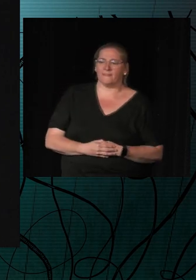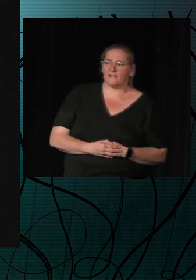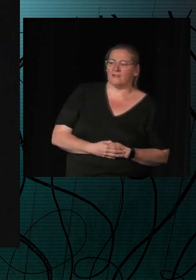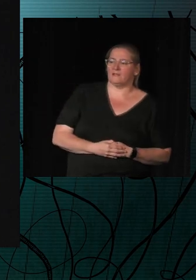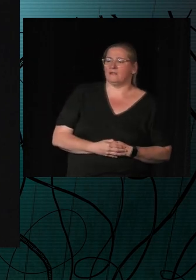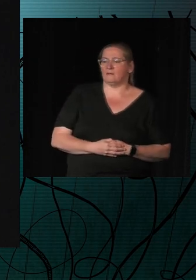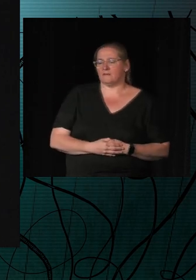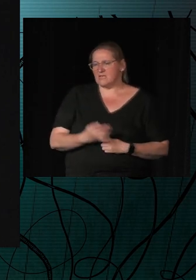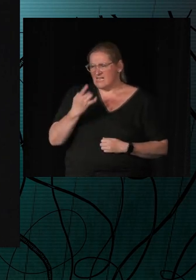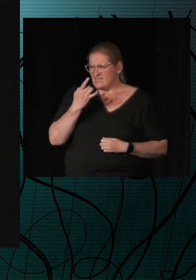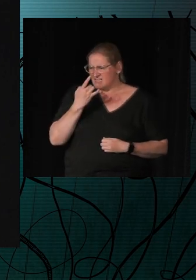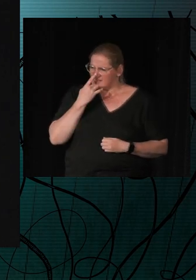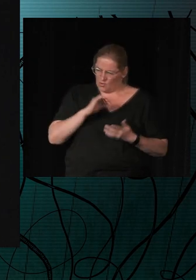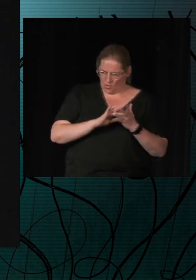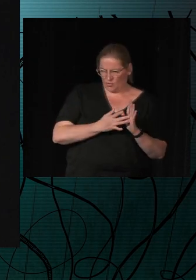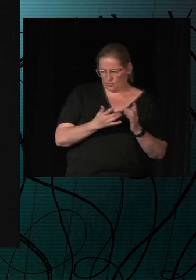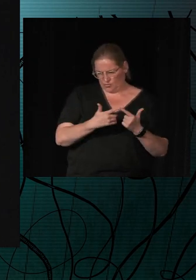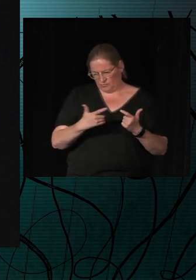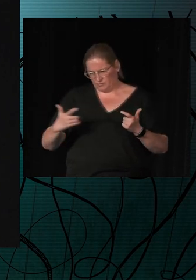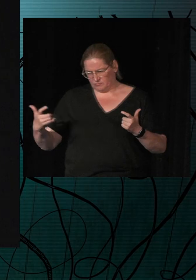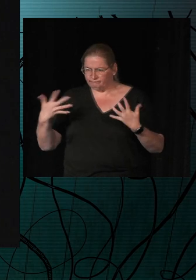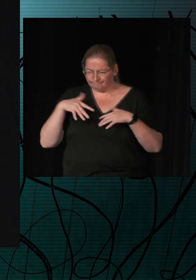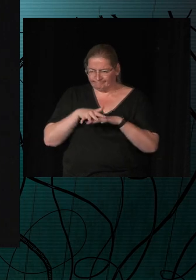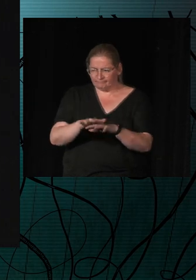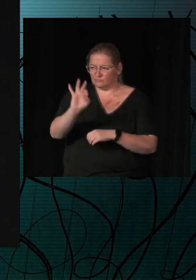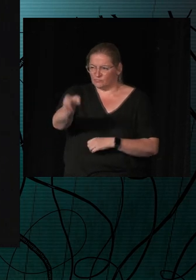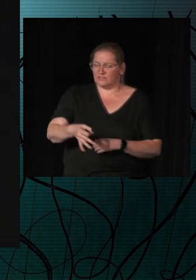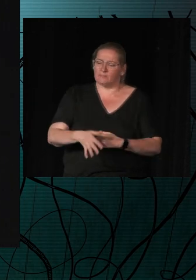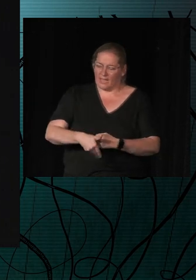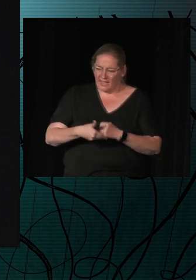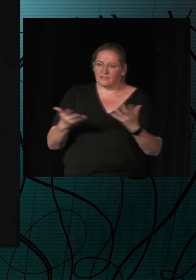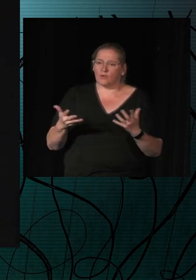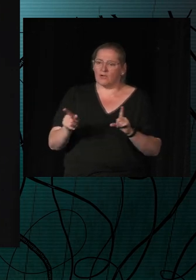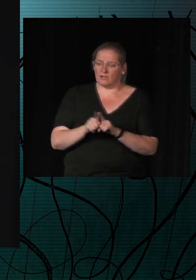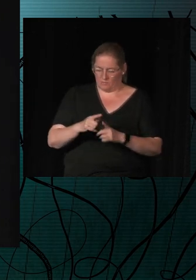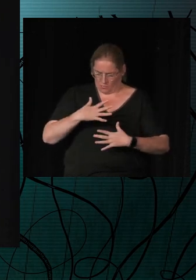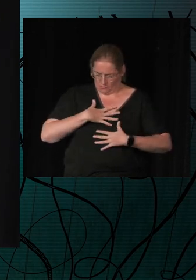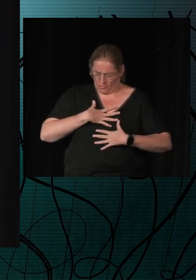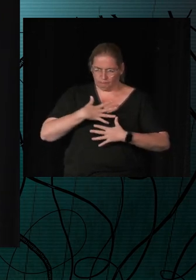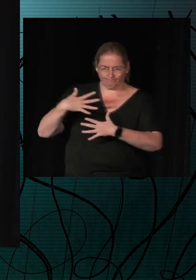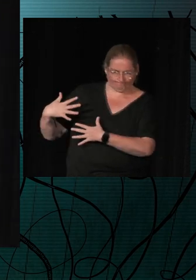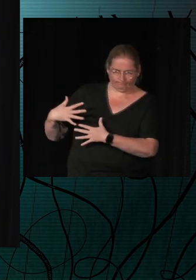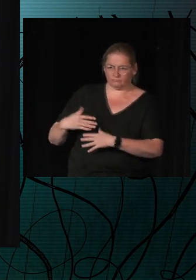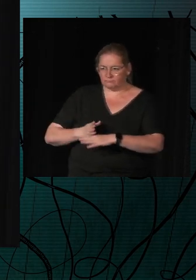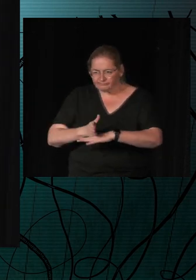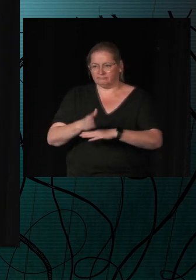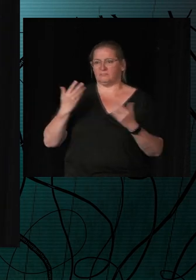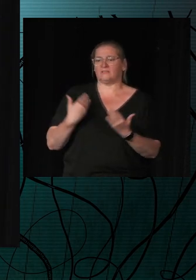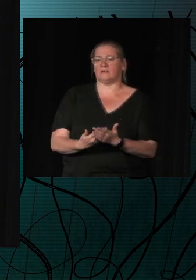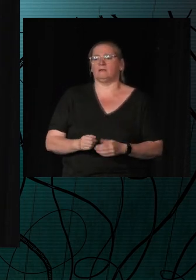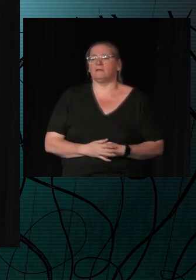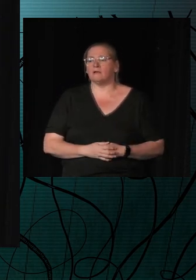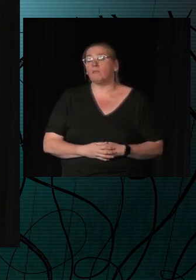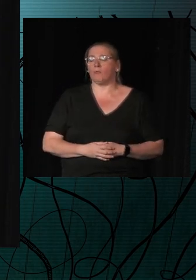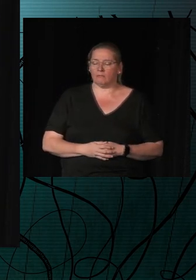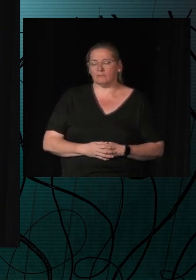concomitants ils travaillent ensemble et ils sont en fait là pour nous aider à surpasser la peur donc dans l'idée hein après c'est c'est plus